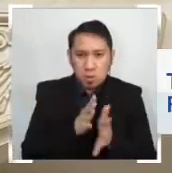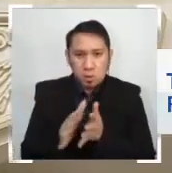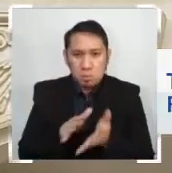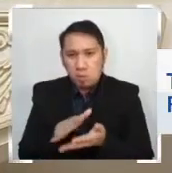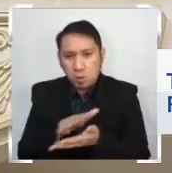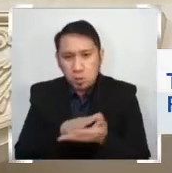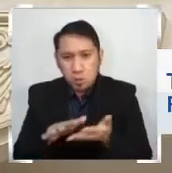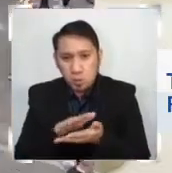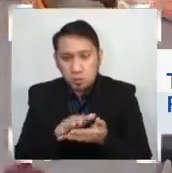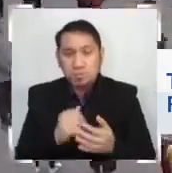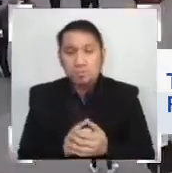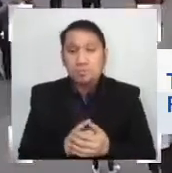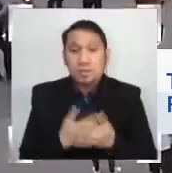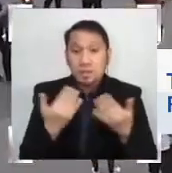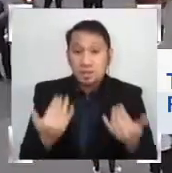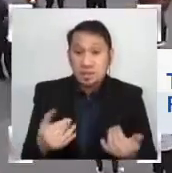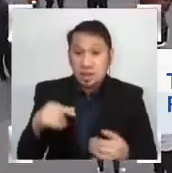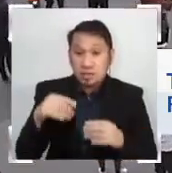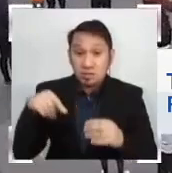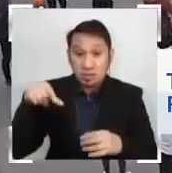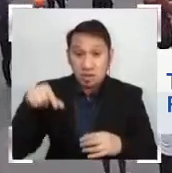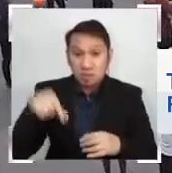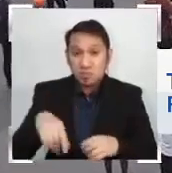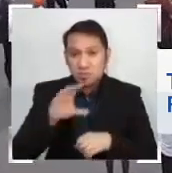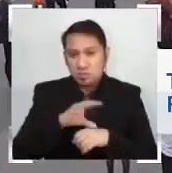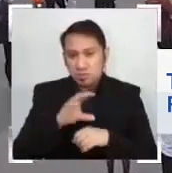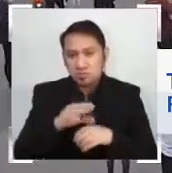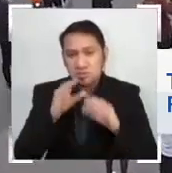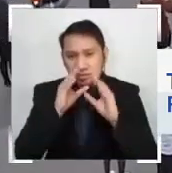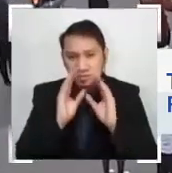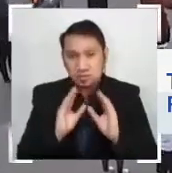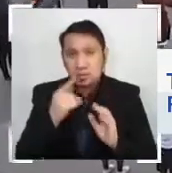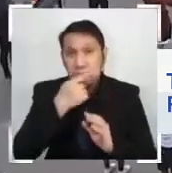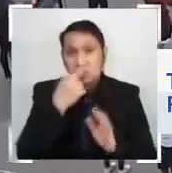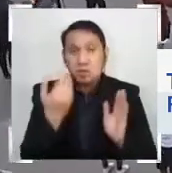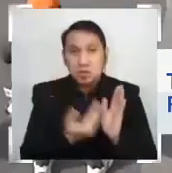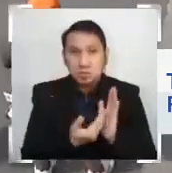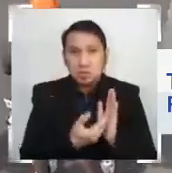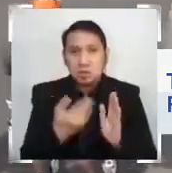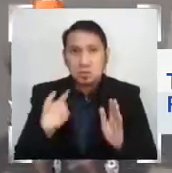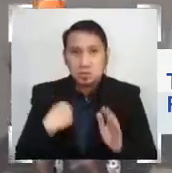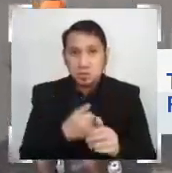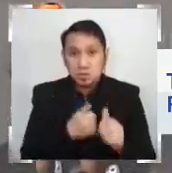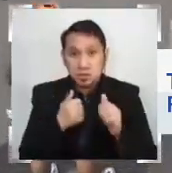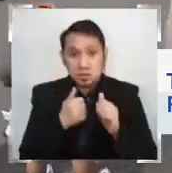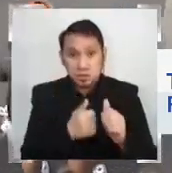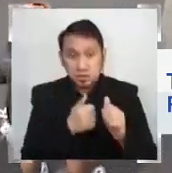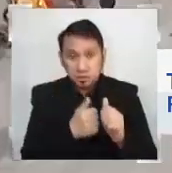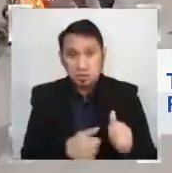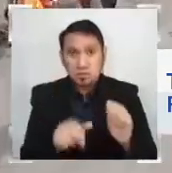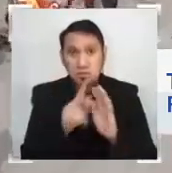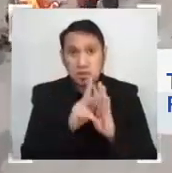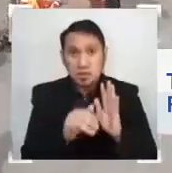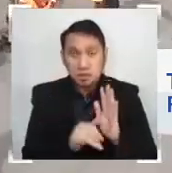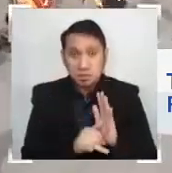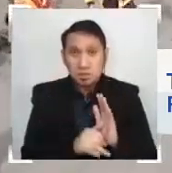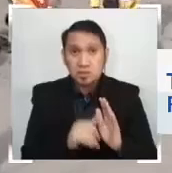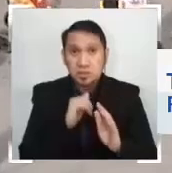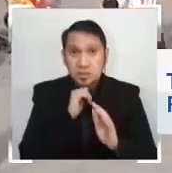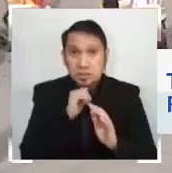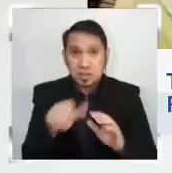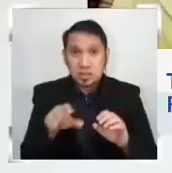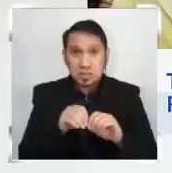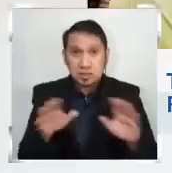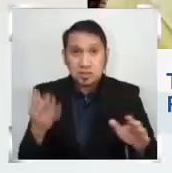Church ang pagbabawal na ito. Anila, napatunayan na raw na nasusunod naman ng mga deboto ang health protocols kaya hindi nagka-surge noong nakaraang